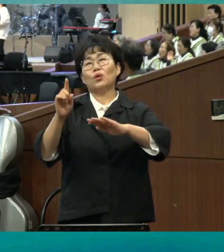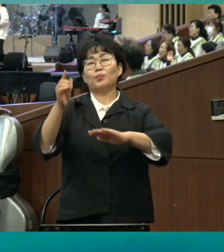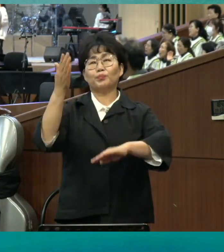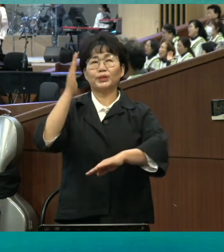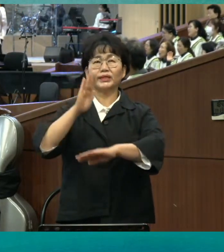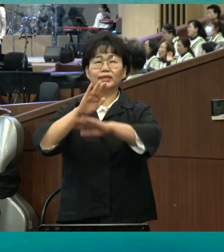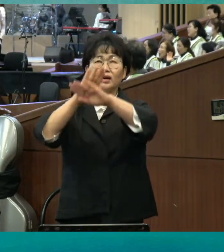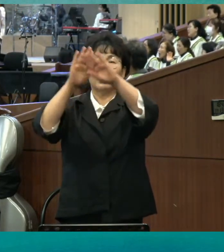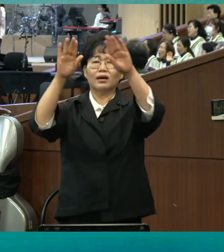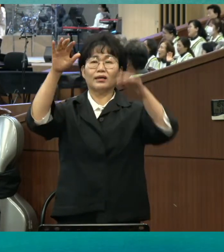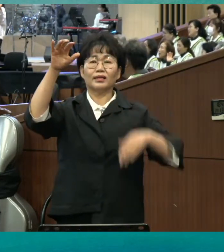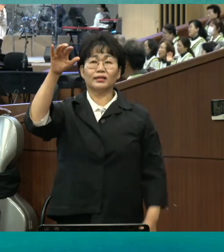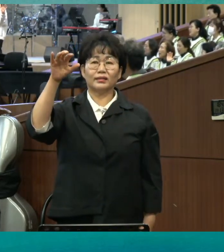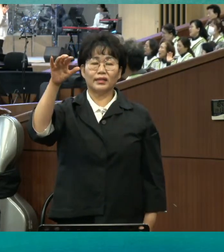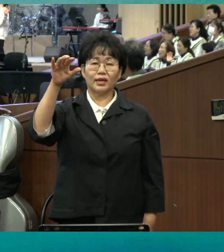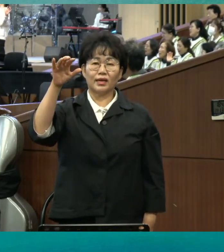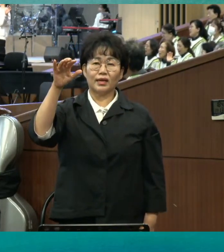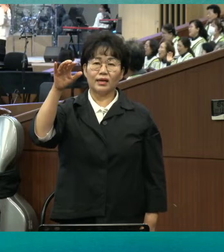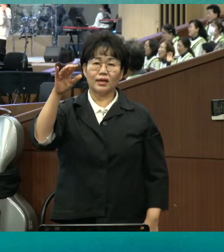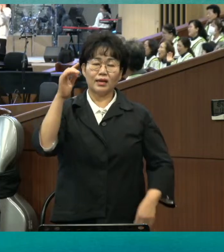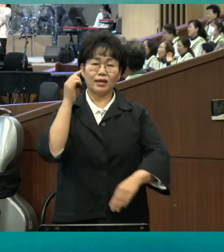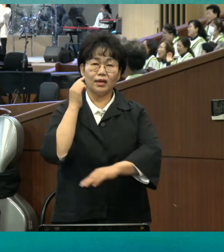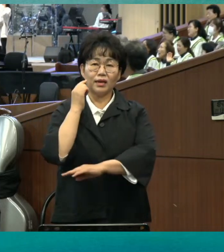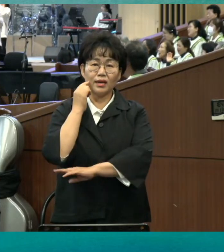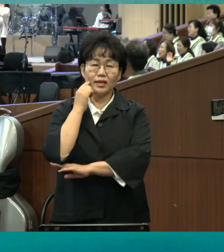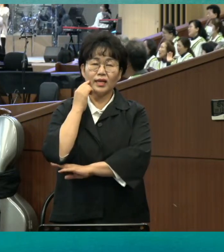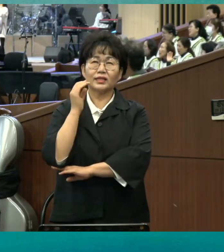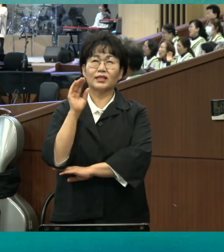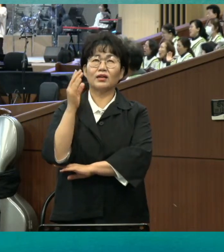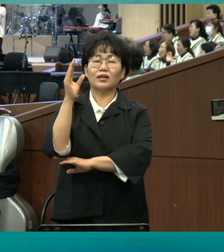높은 하늘에